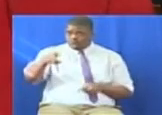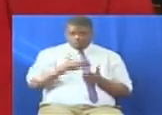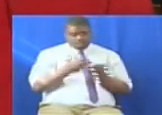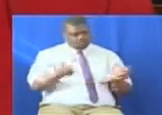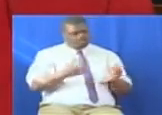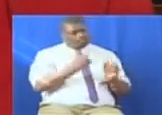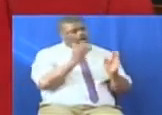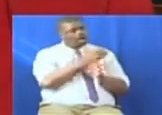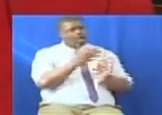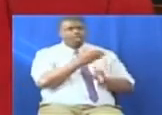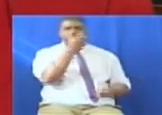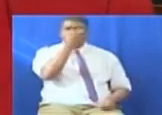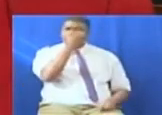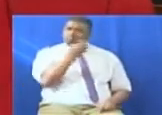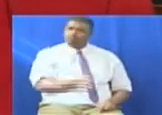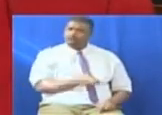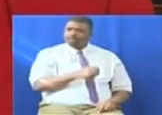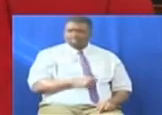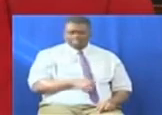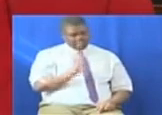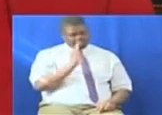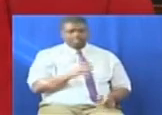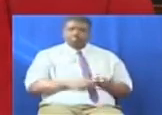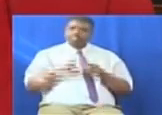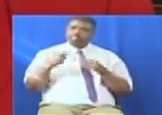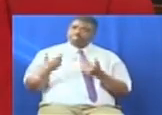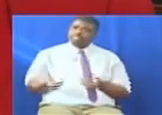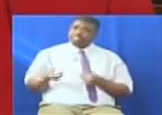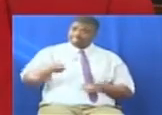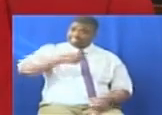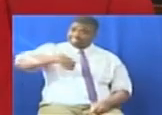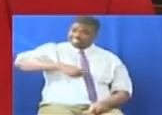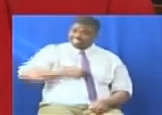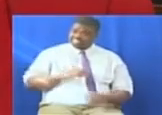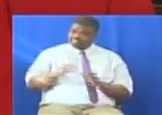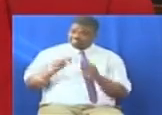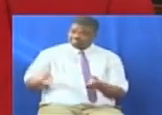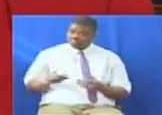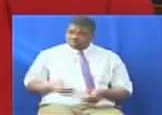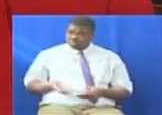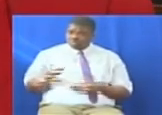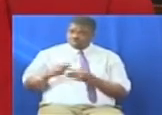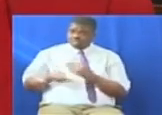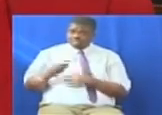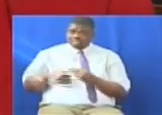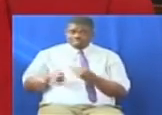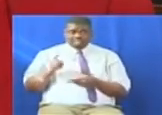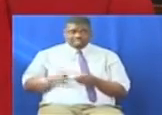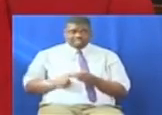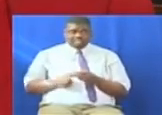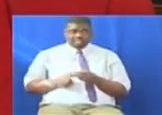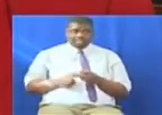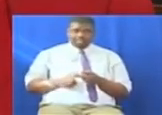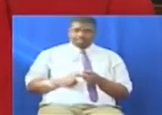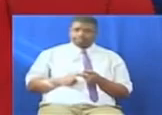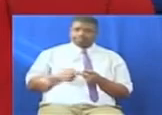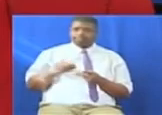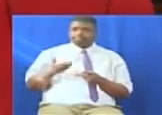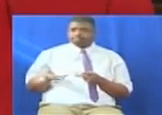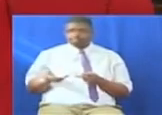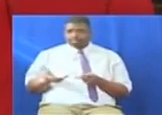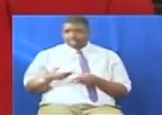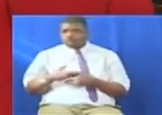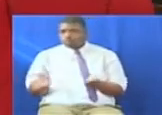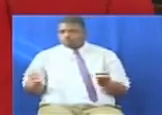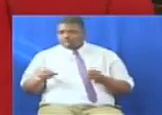ilikuwa inaenda kuwa mbaya zaidi. Sasa je, kwa sisi ambao uchumi wetu hauna resilience, hatuwezi ku absorb shocks, kuna